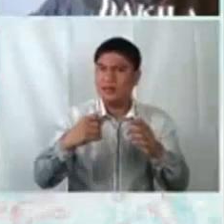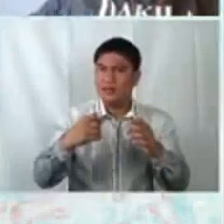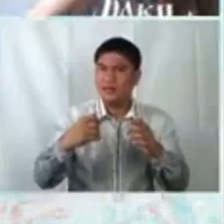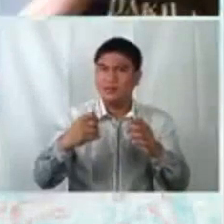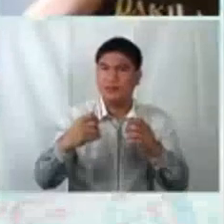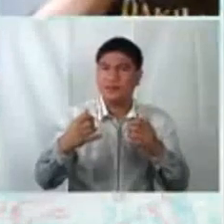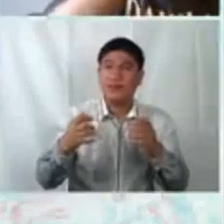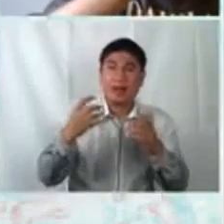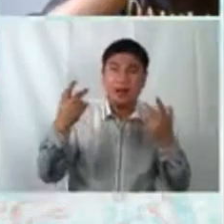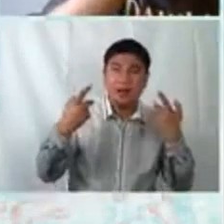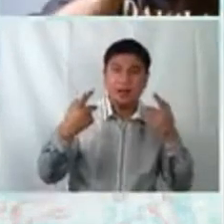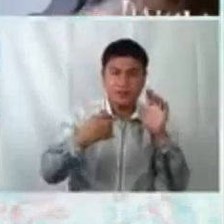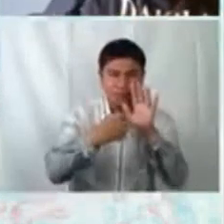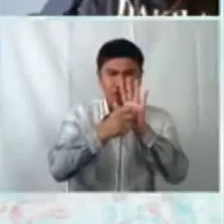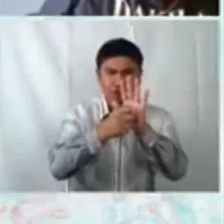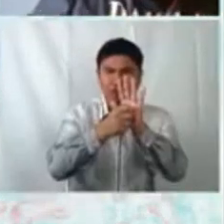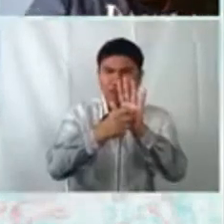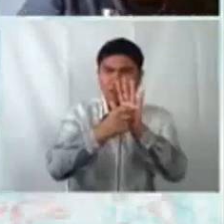paghihimagsik.